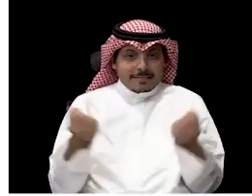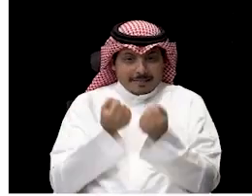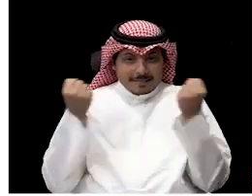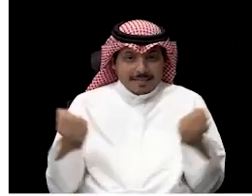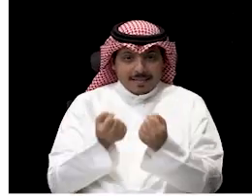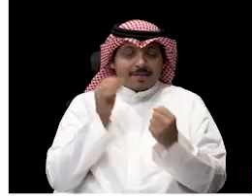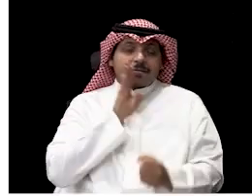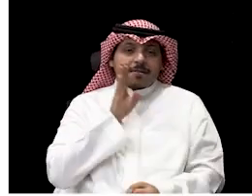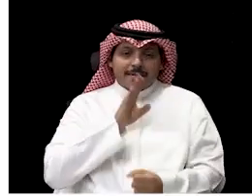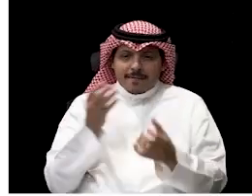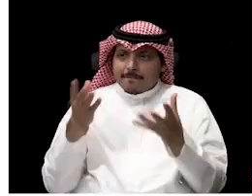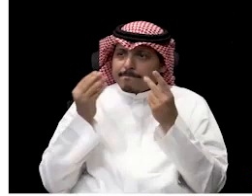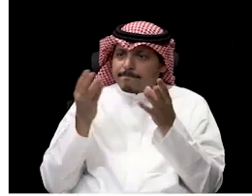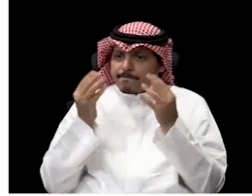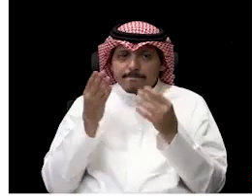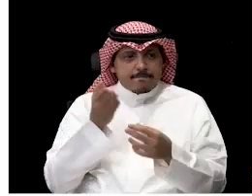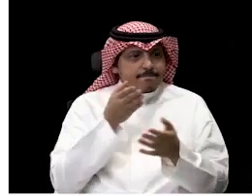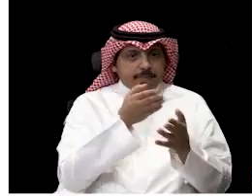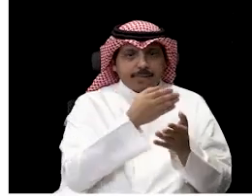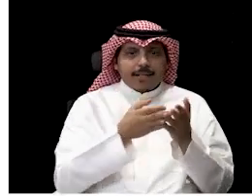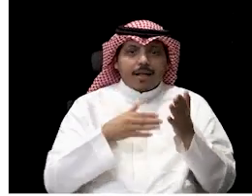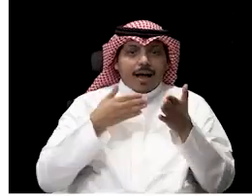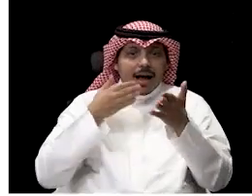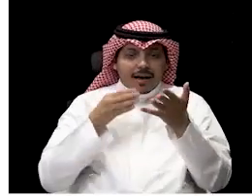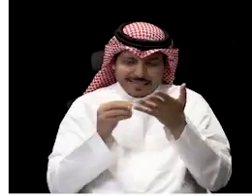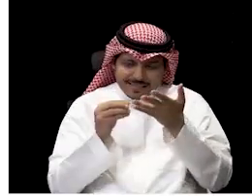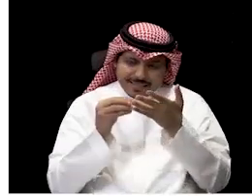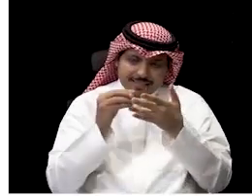أنك تتدرب لكي ماذا؟ تتقن